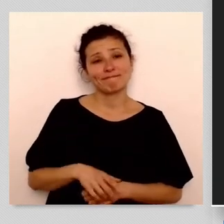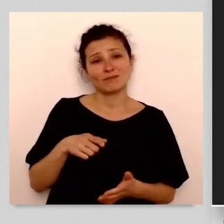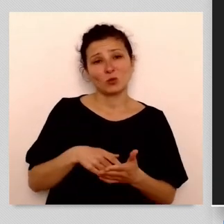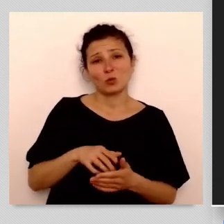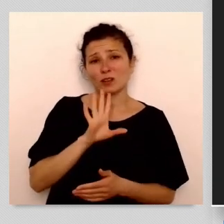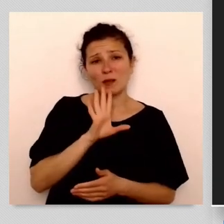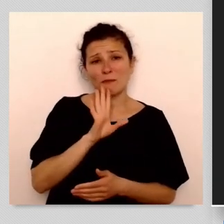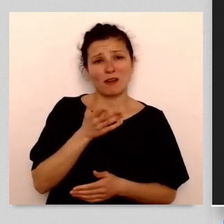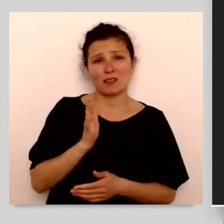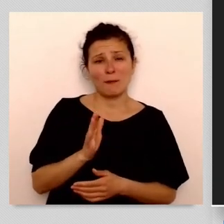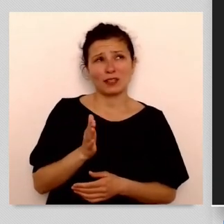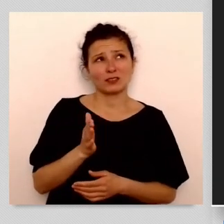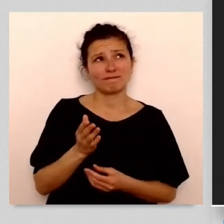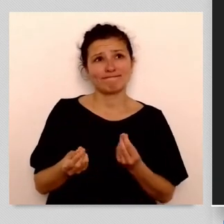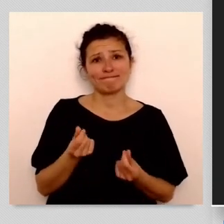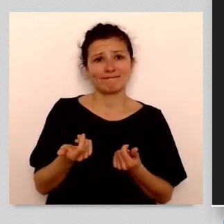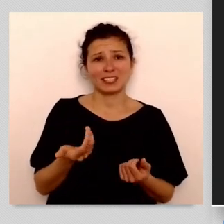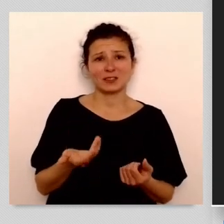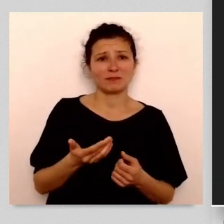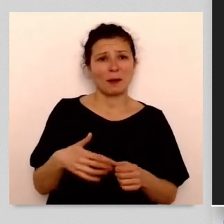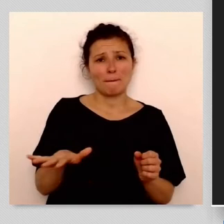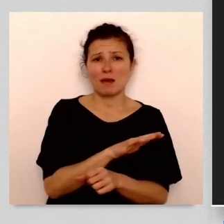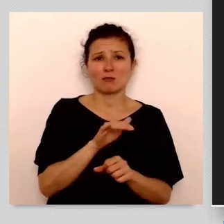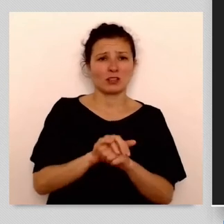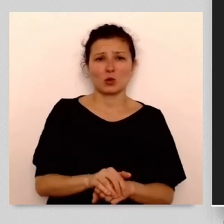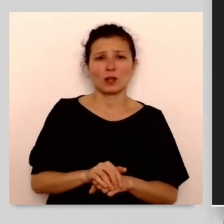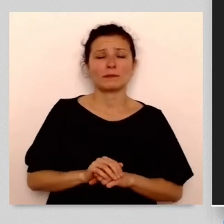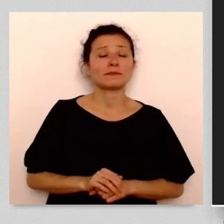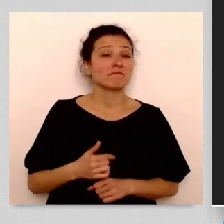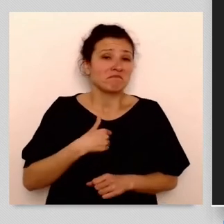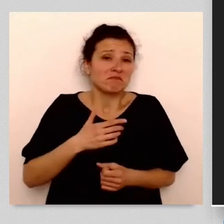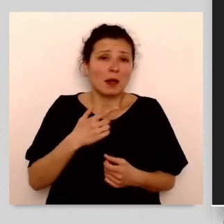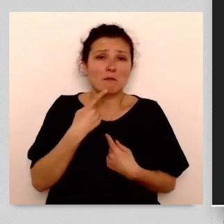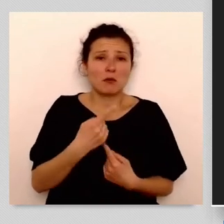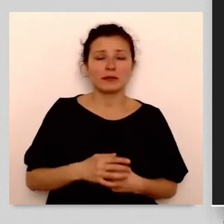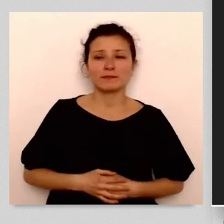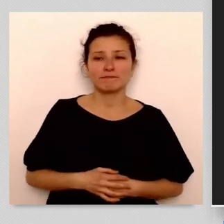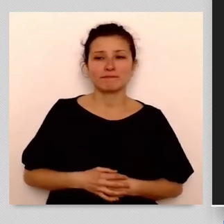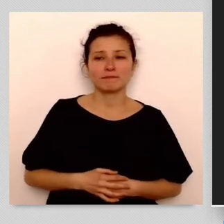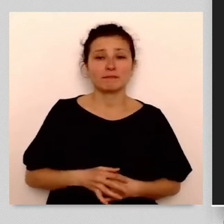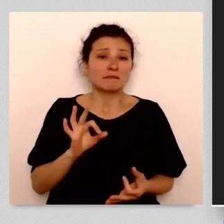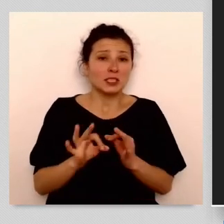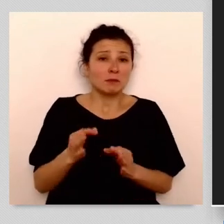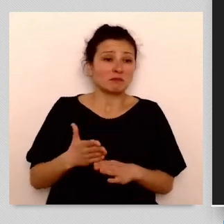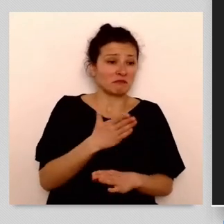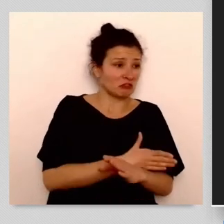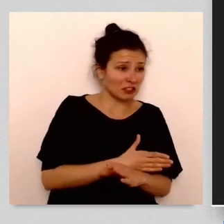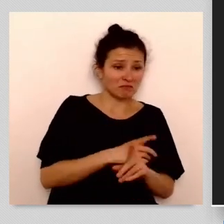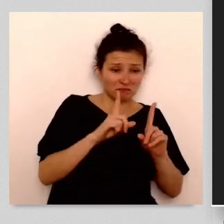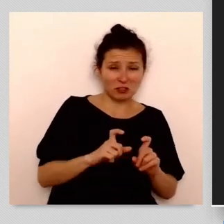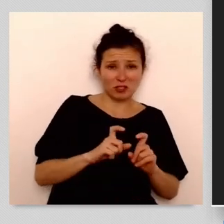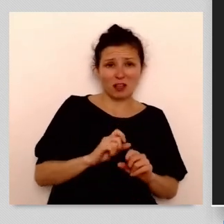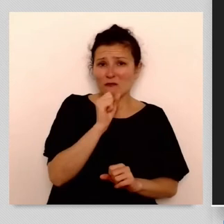nami jakiejś wielkiej zgody. Ja tylko powiem, że gdybyśmy zaczęli wcześniej, to byśmy w ogóle nie musieli o tym